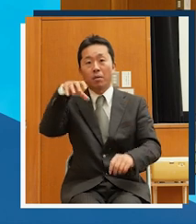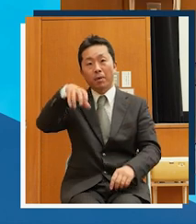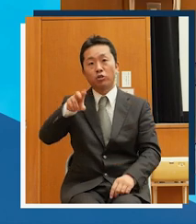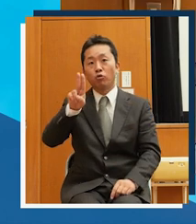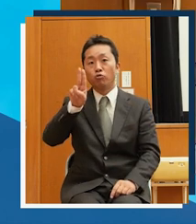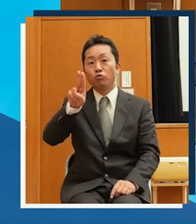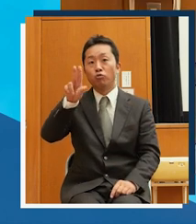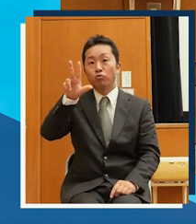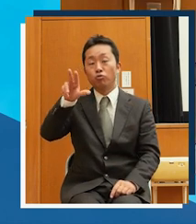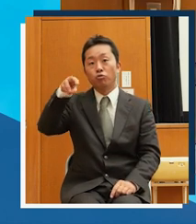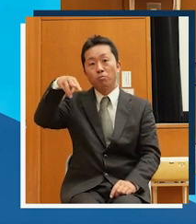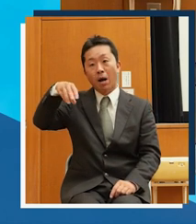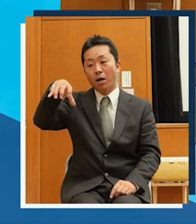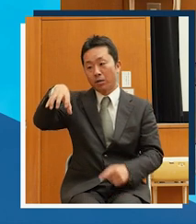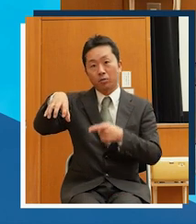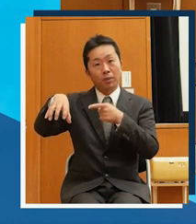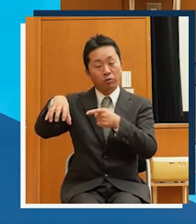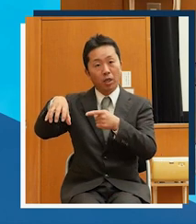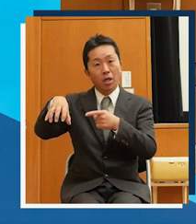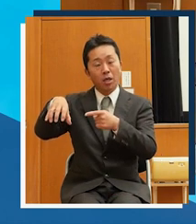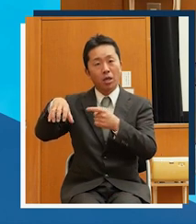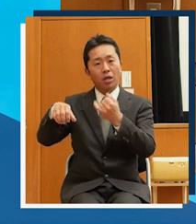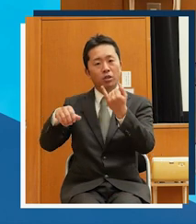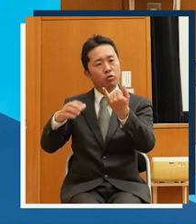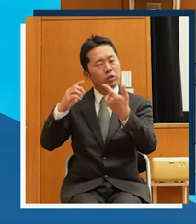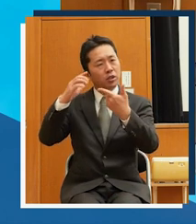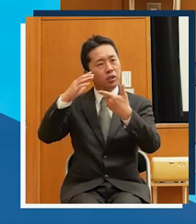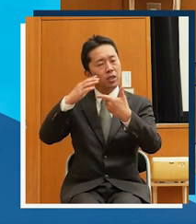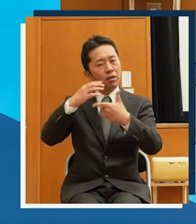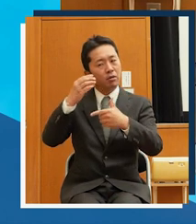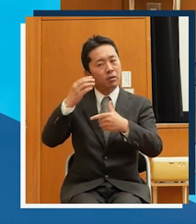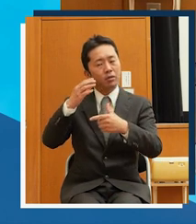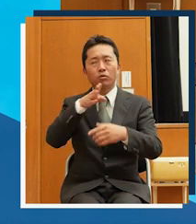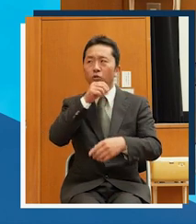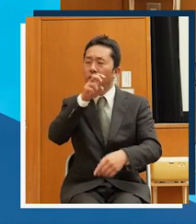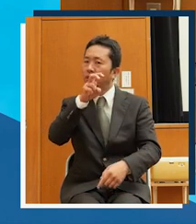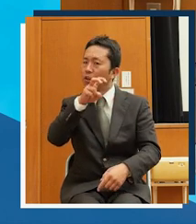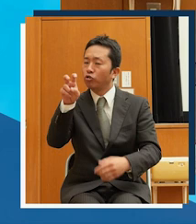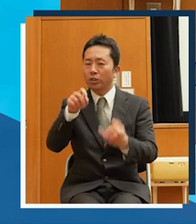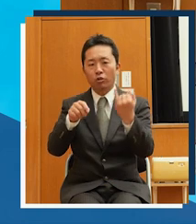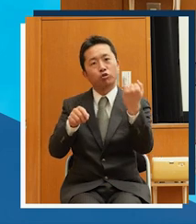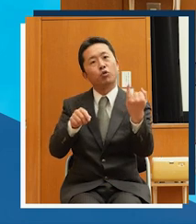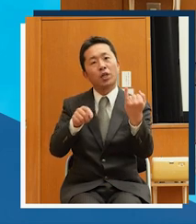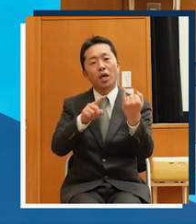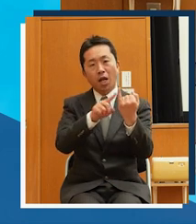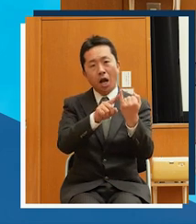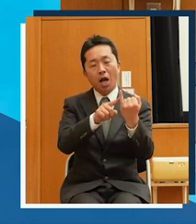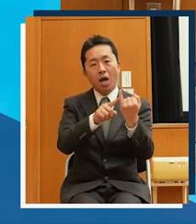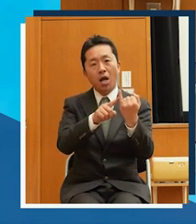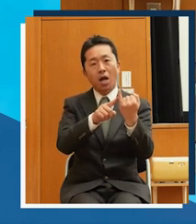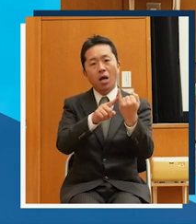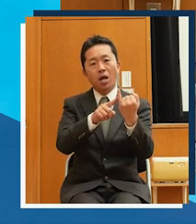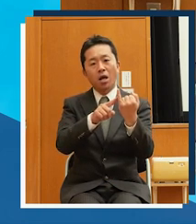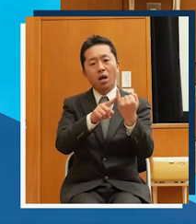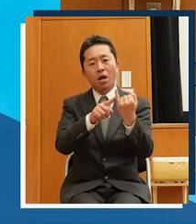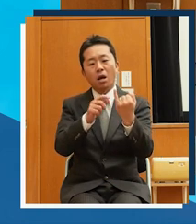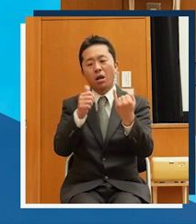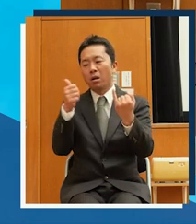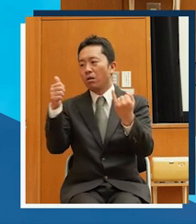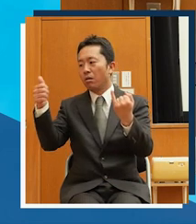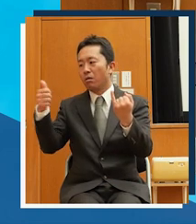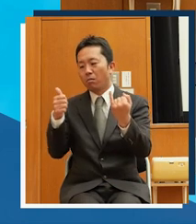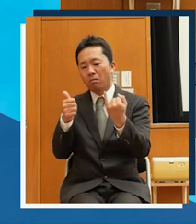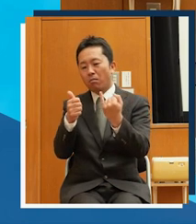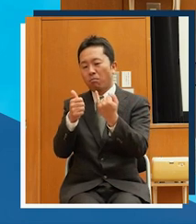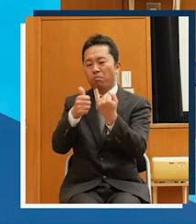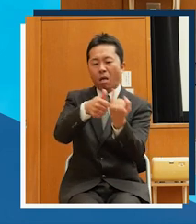え女子大学生ではないんだけれども20歳の女性がですねえ殺人にあっ